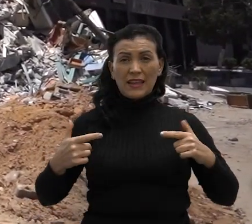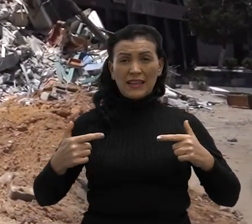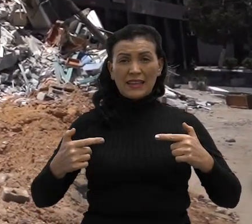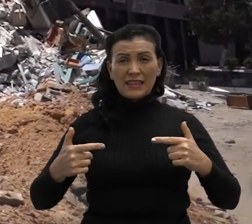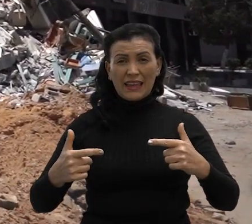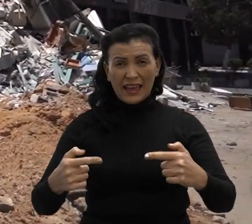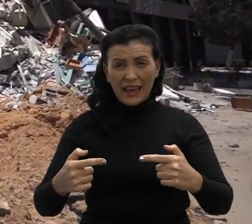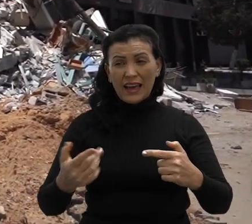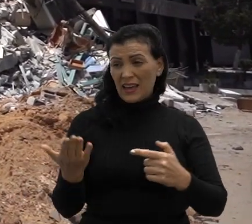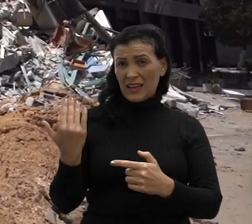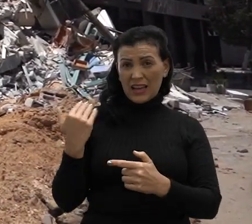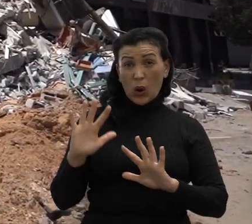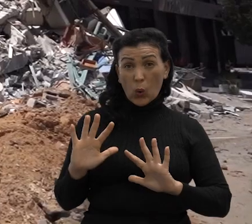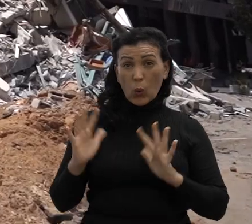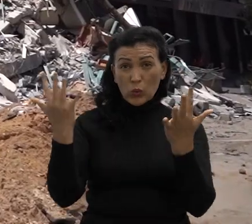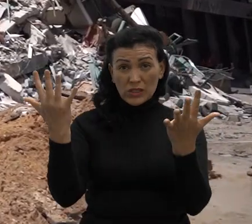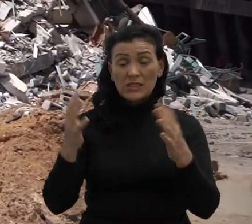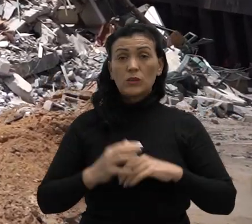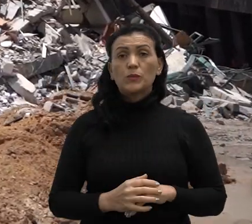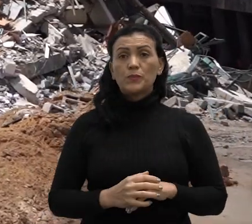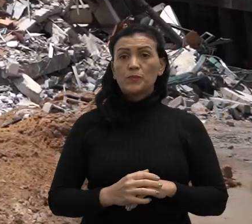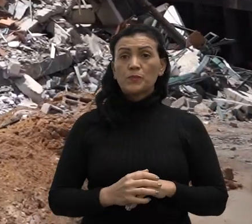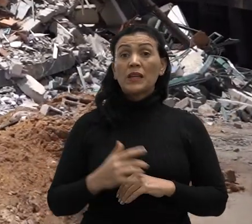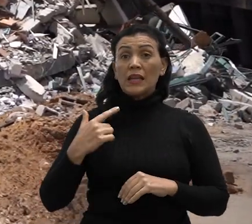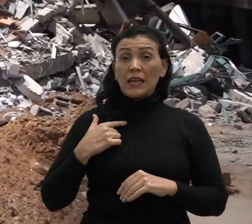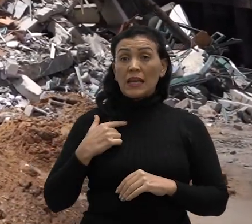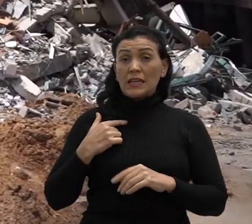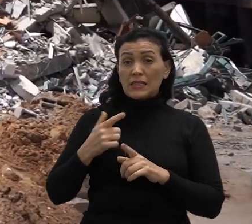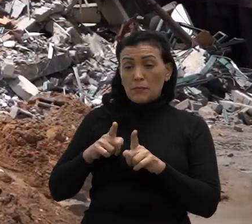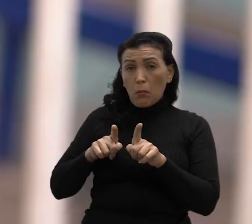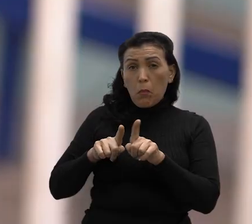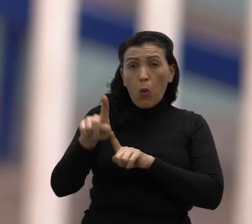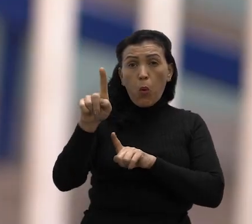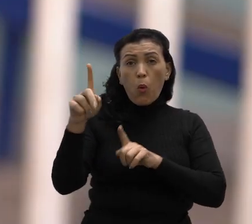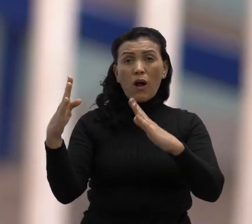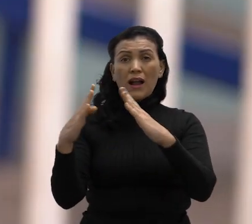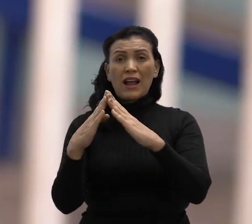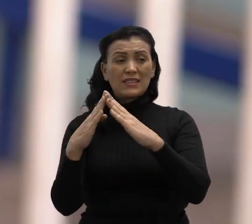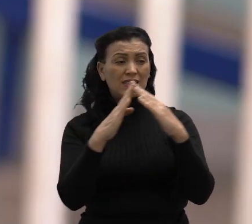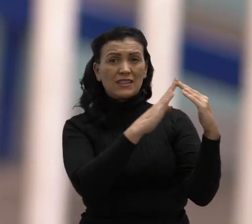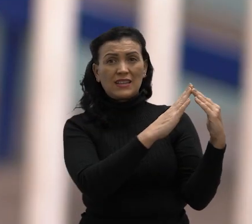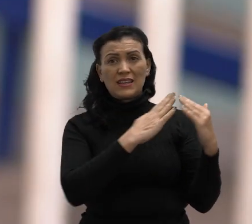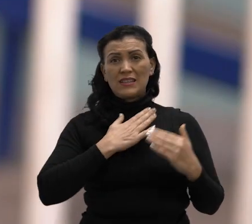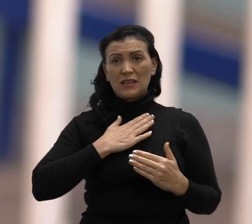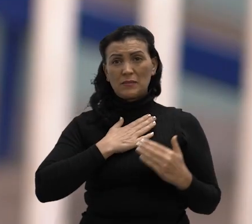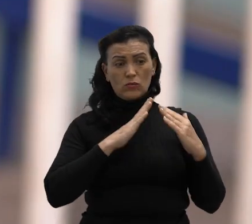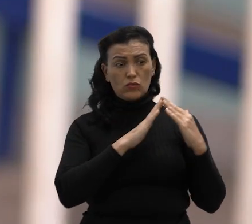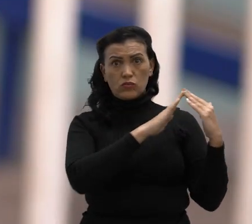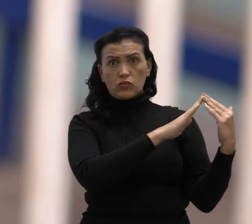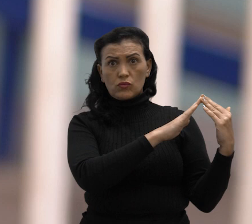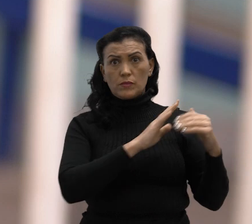ولما اجت الحرب قبل كم من سنه برضو قصفوا ضر